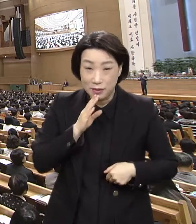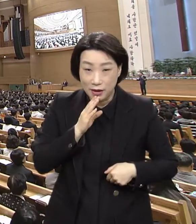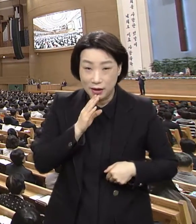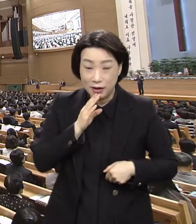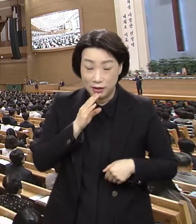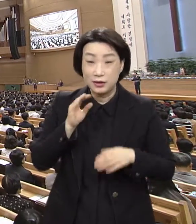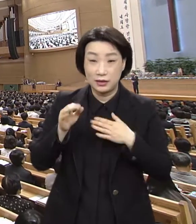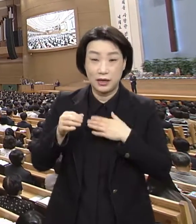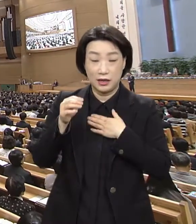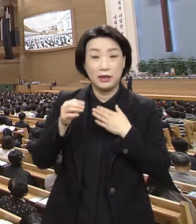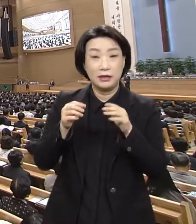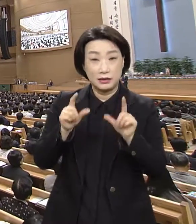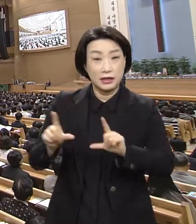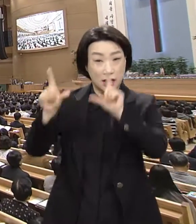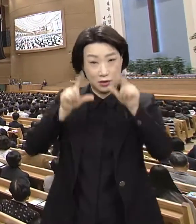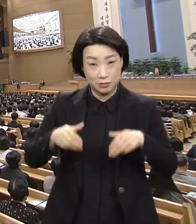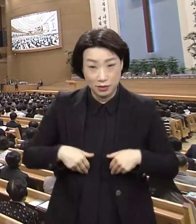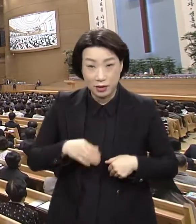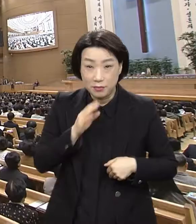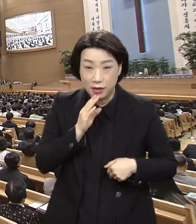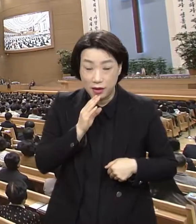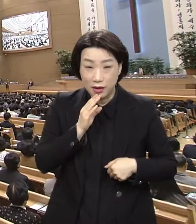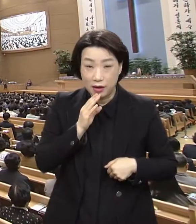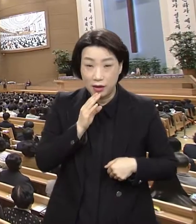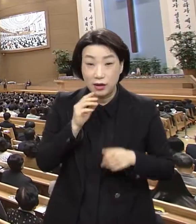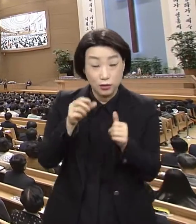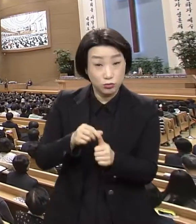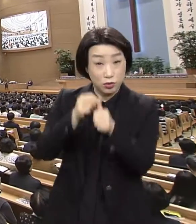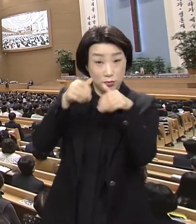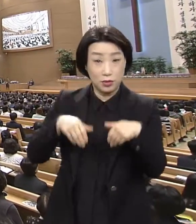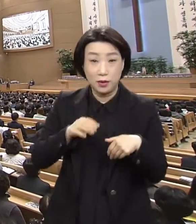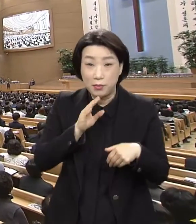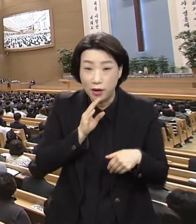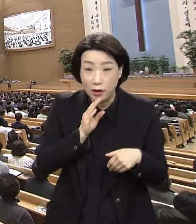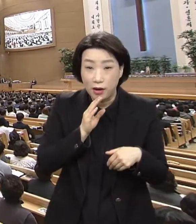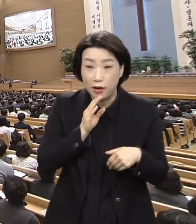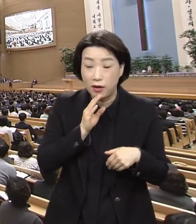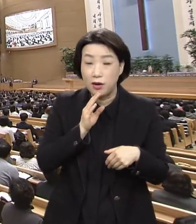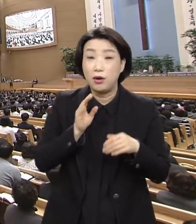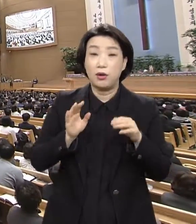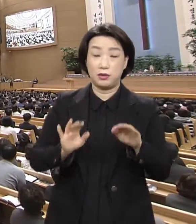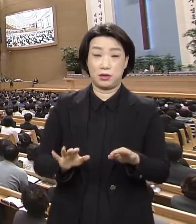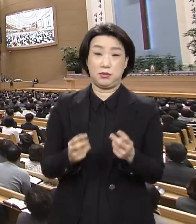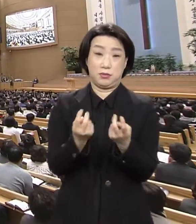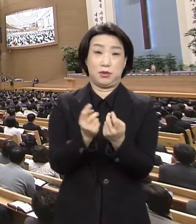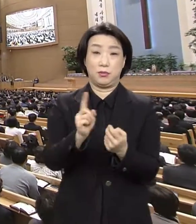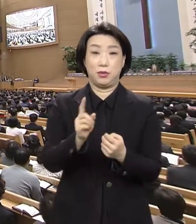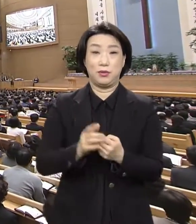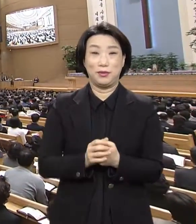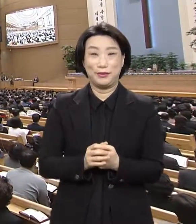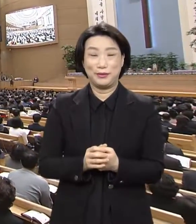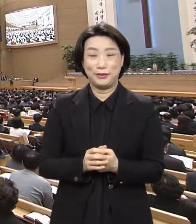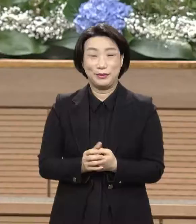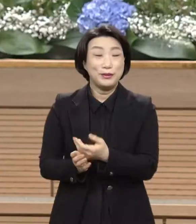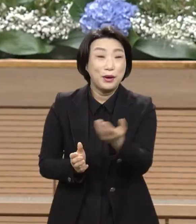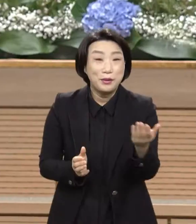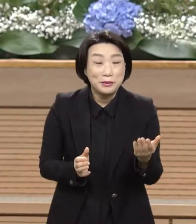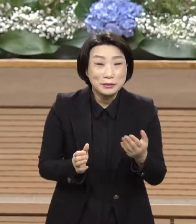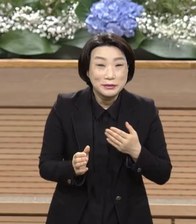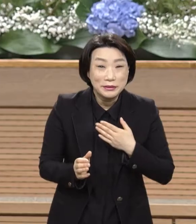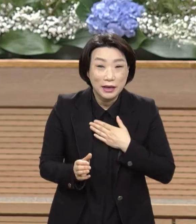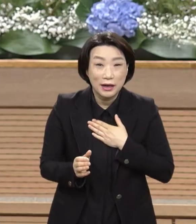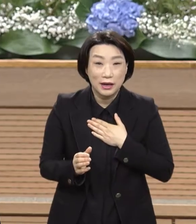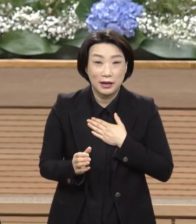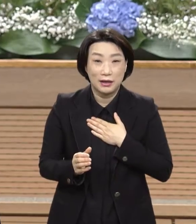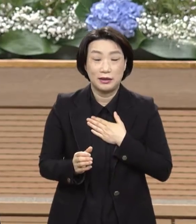살려고 해야 한다. 예, 네. 살려고 해야죠. 근데